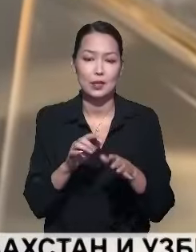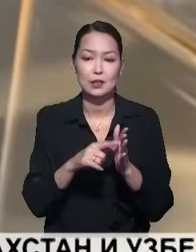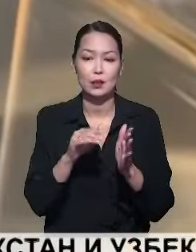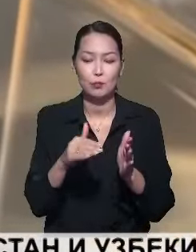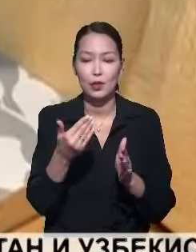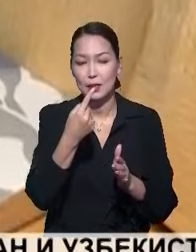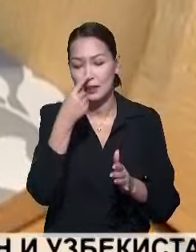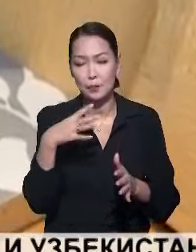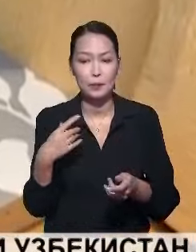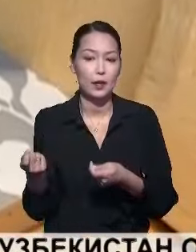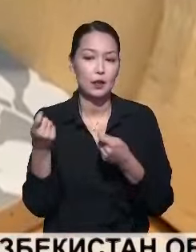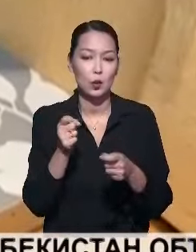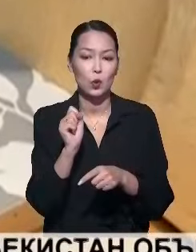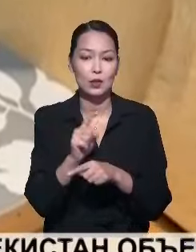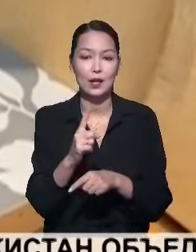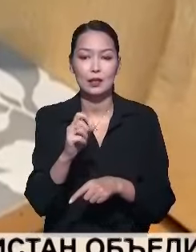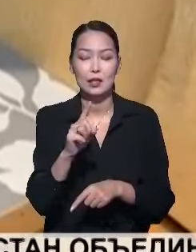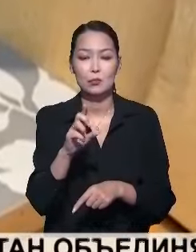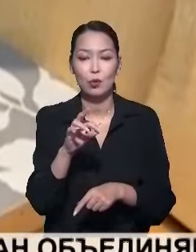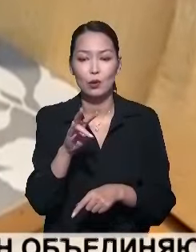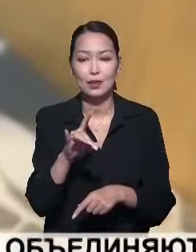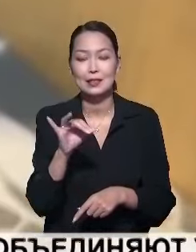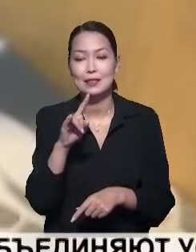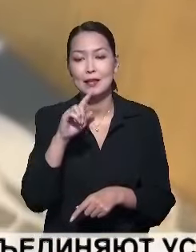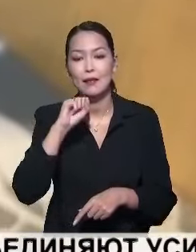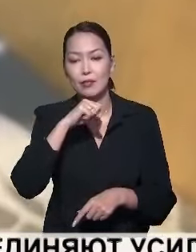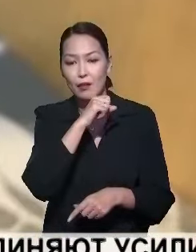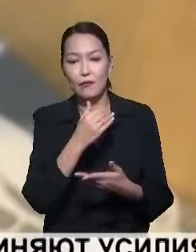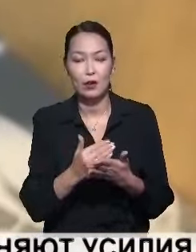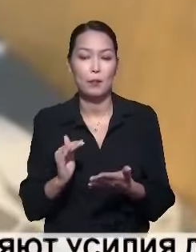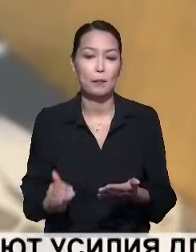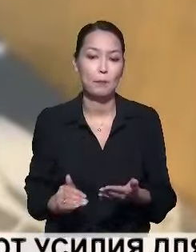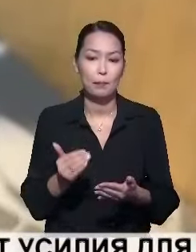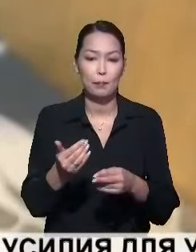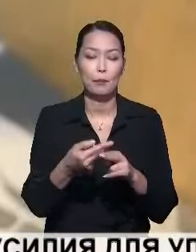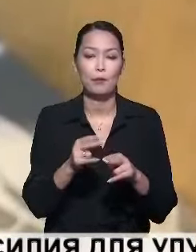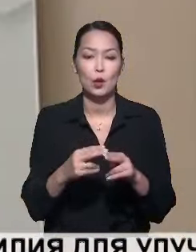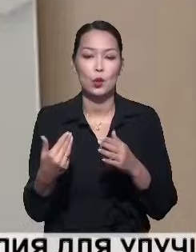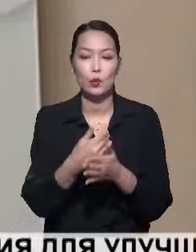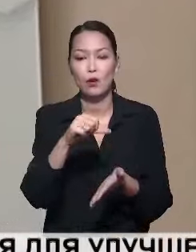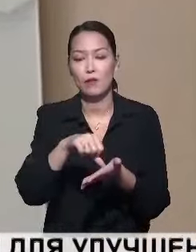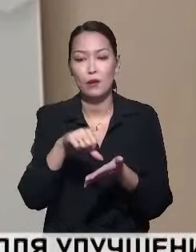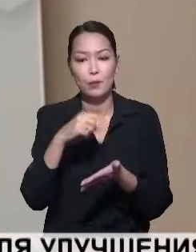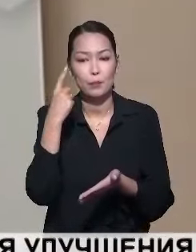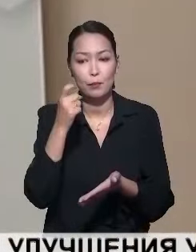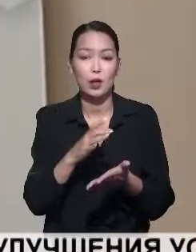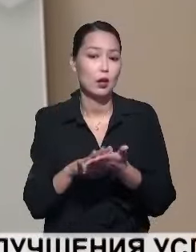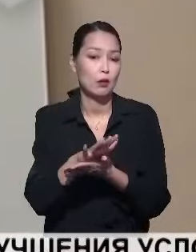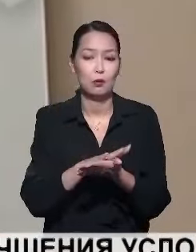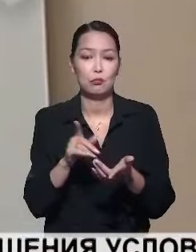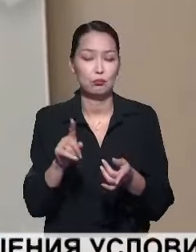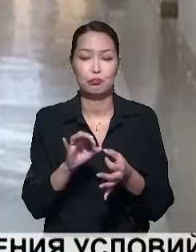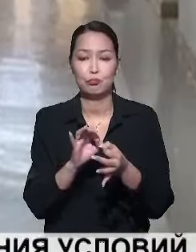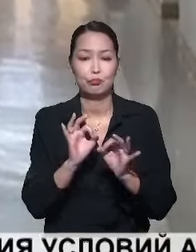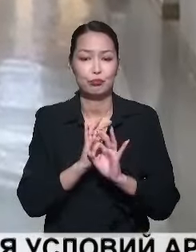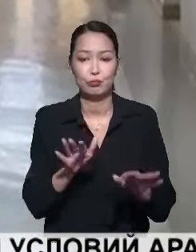недавно привезли по заказу Хизбаллы из Тайваня. Производителем является компания Gold Apollo, но ее представители заявили, что они тут ни при чем. Взрывы